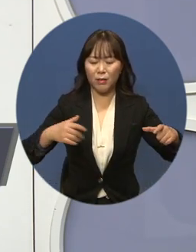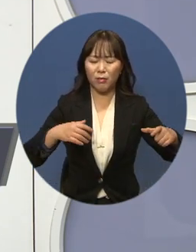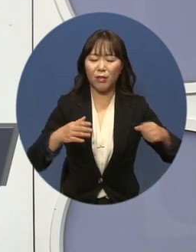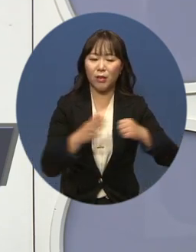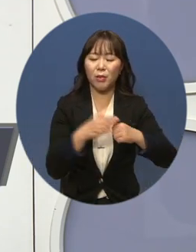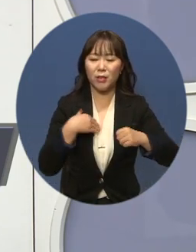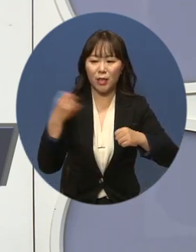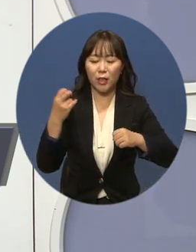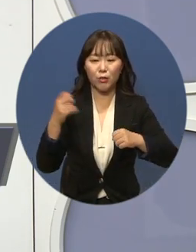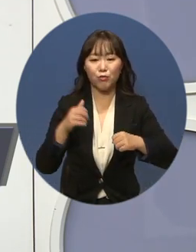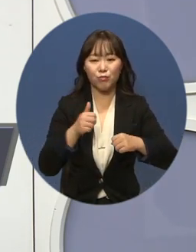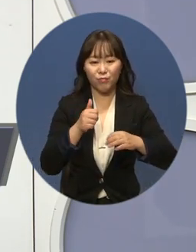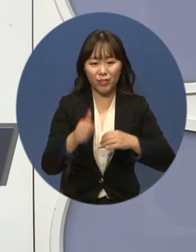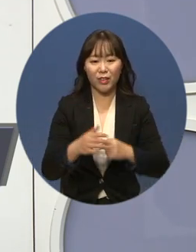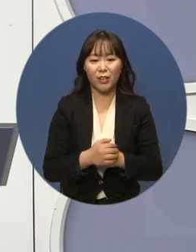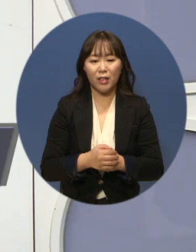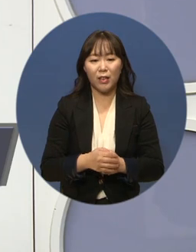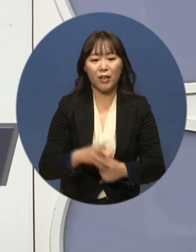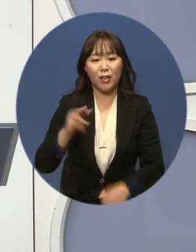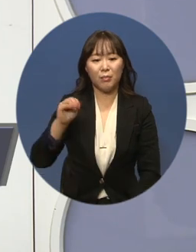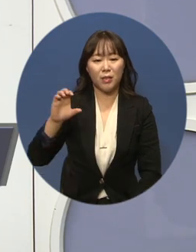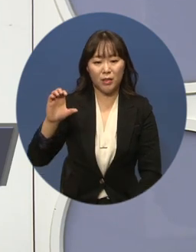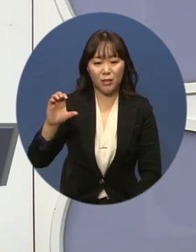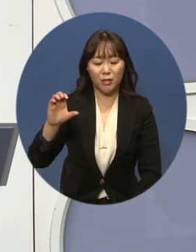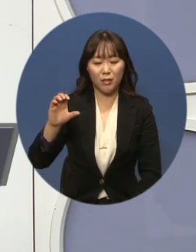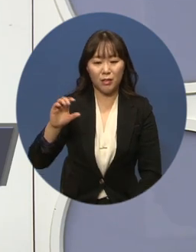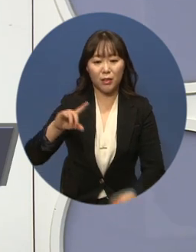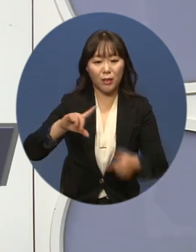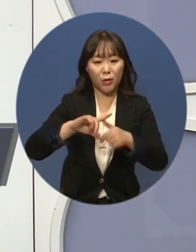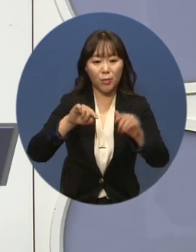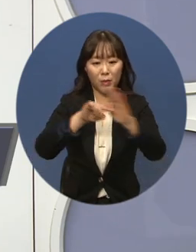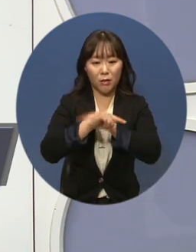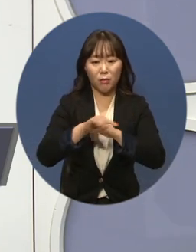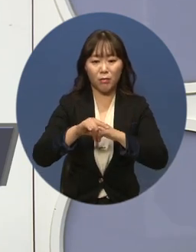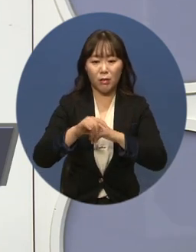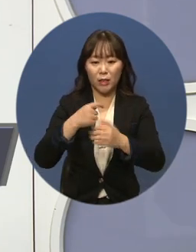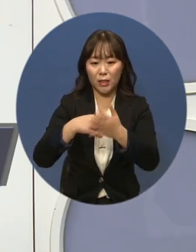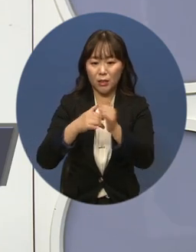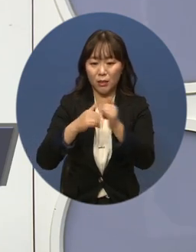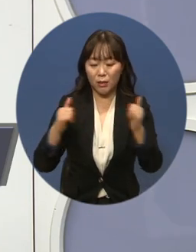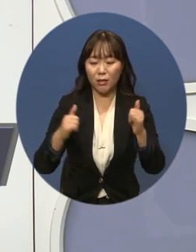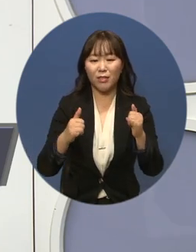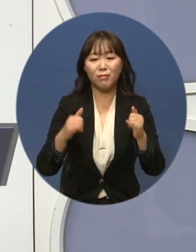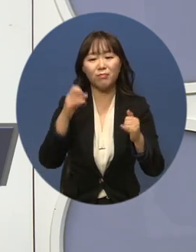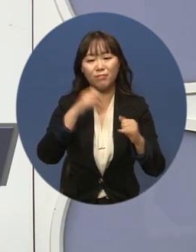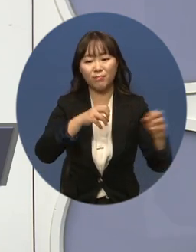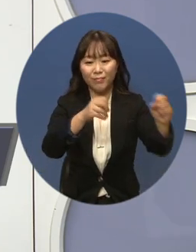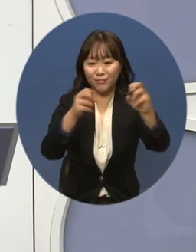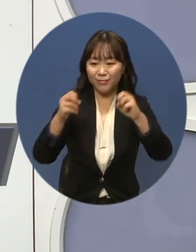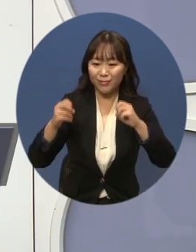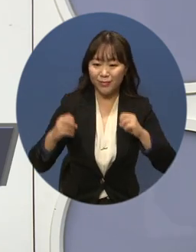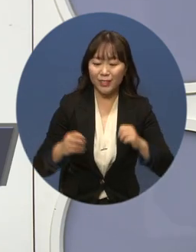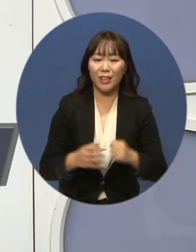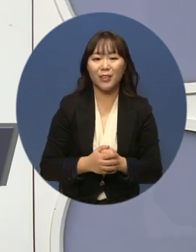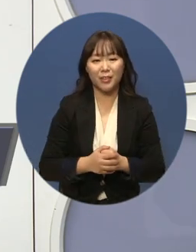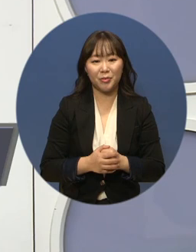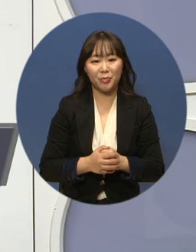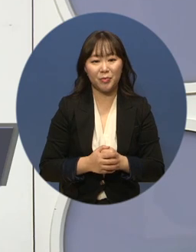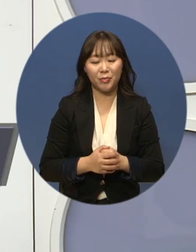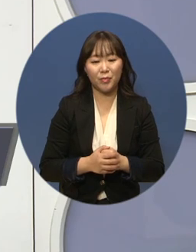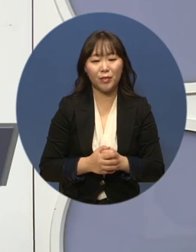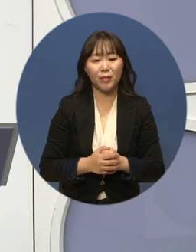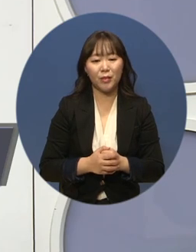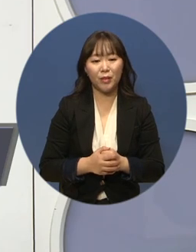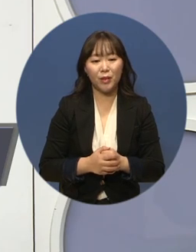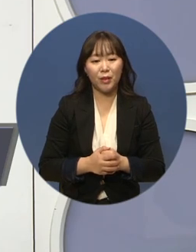가는데 MBC 경남을 한번 들렸는데 우연히 그 기자들이 그냥 이렇게 방담을 하면서 그냥